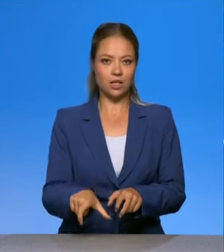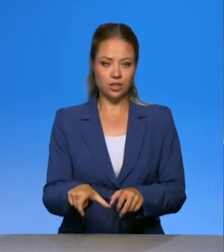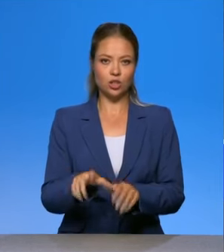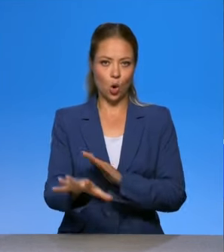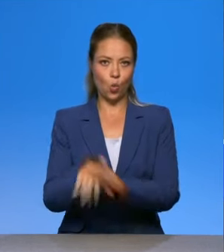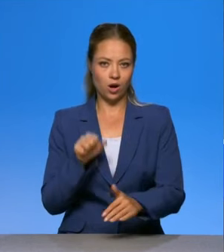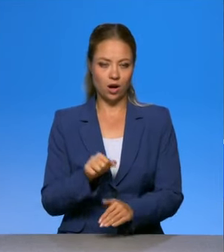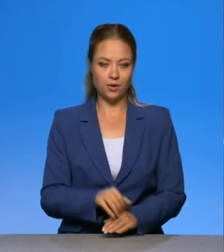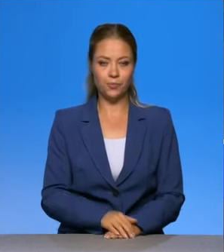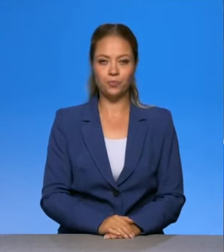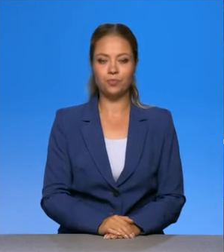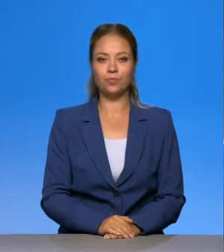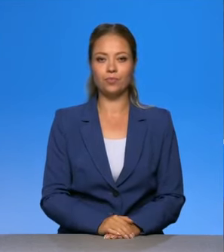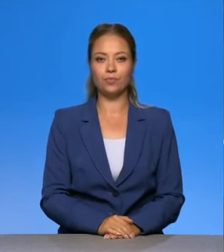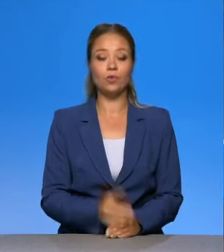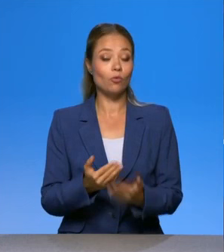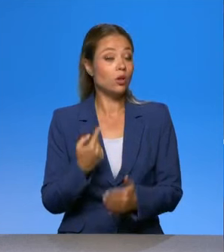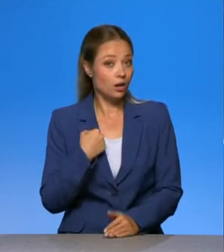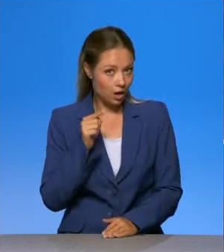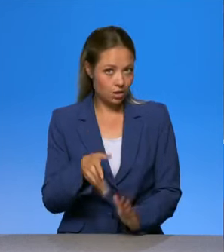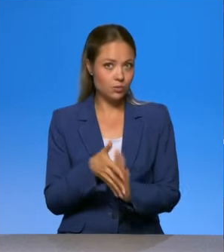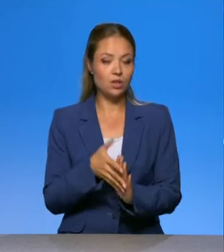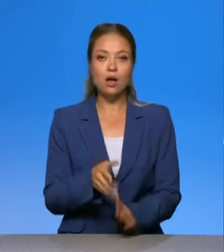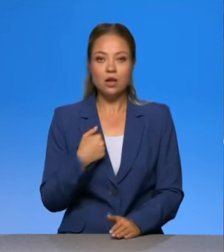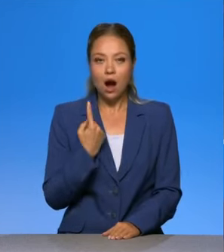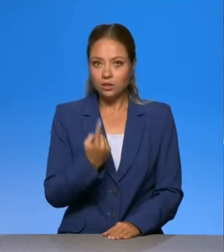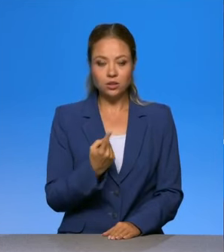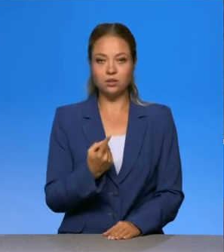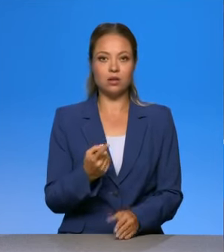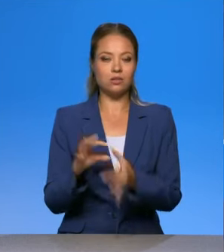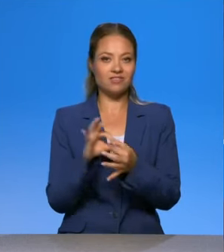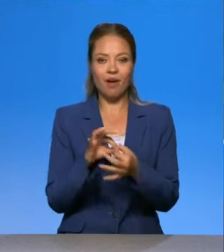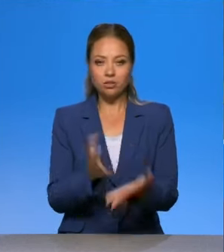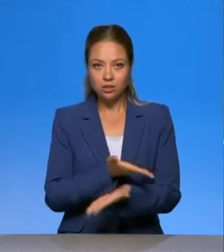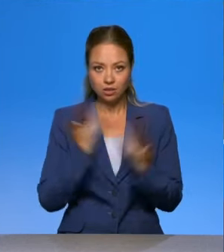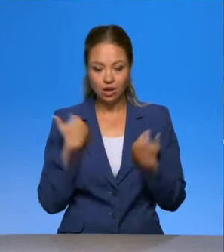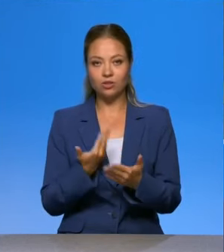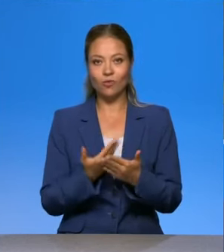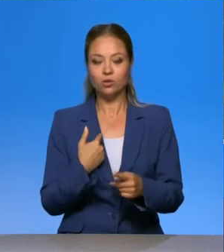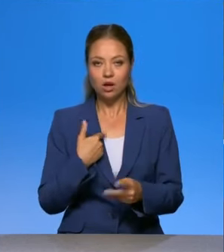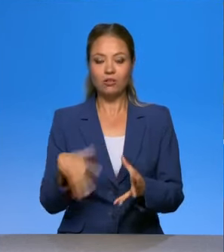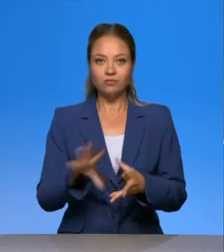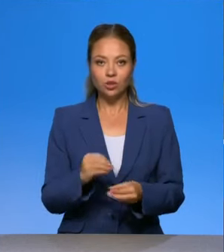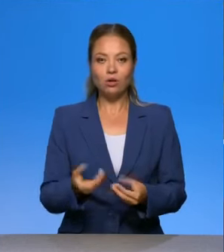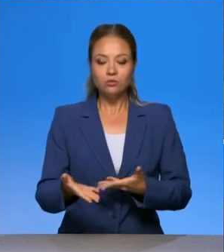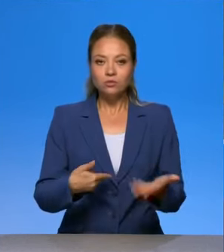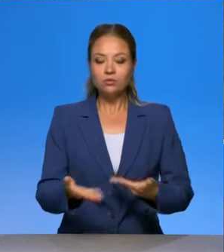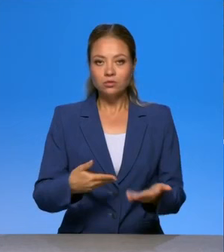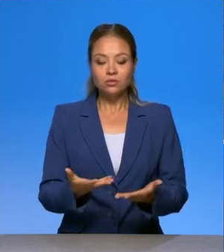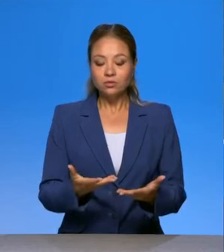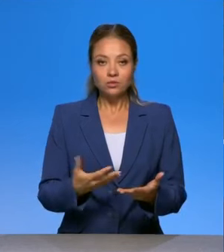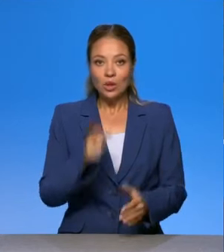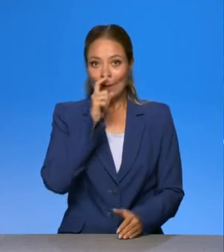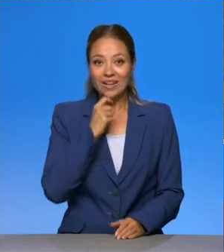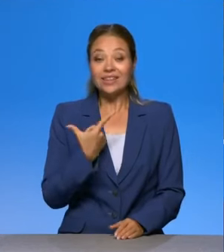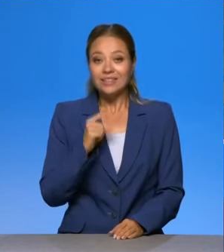вот плюс я один, нет обратной связи никакой. Вот это вот все я прохожу через... вообще непонятно, где